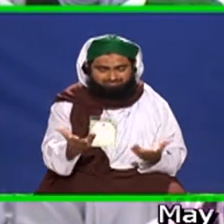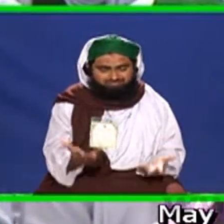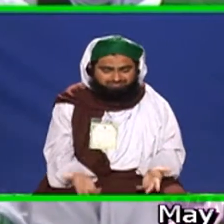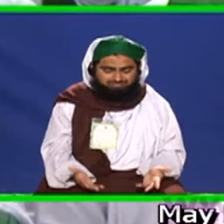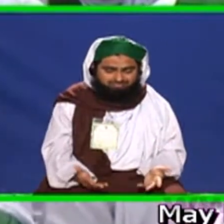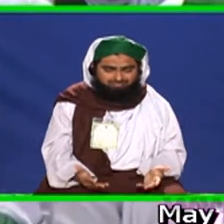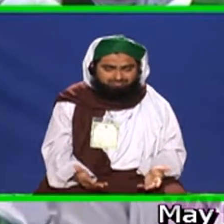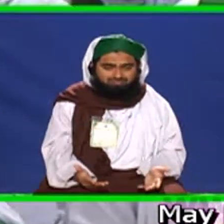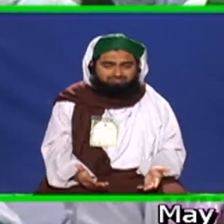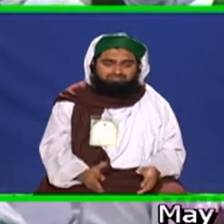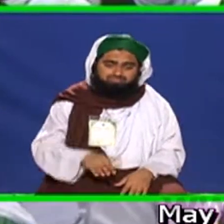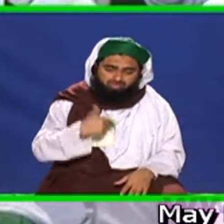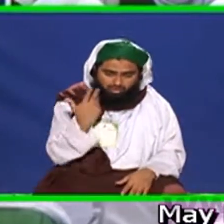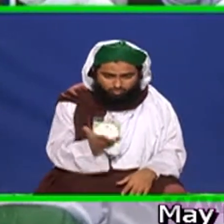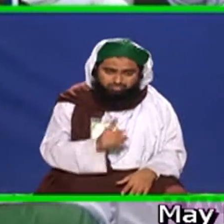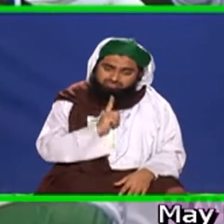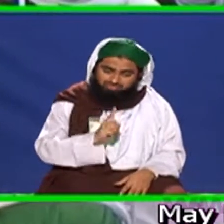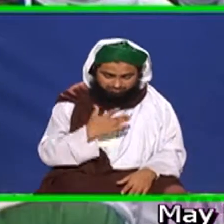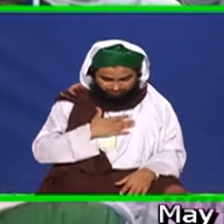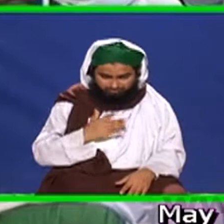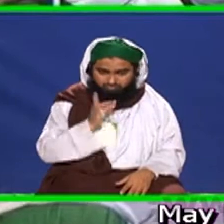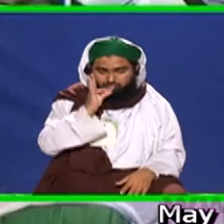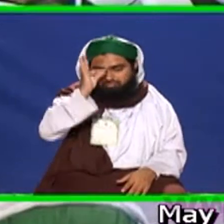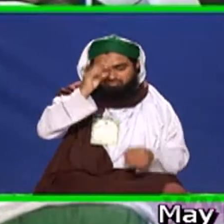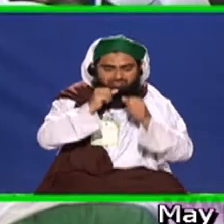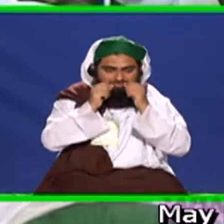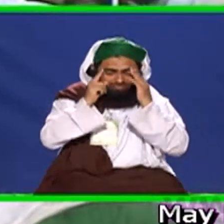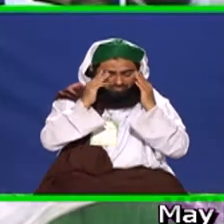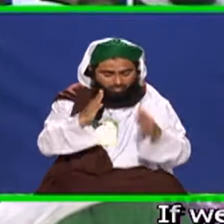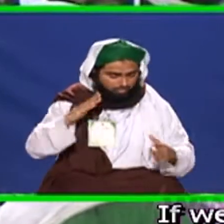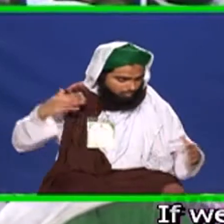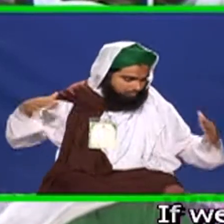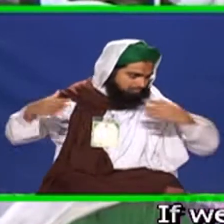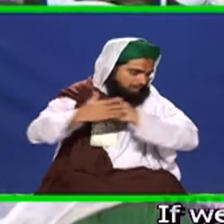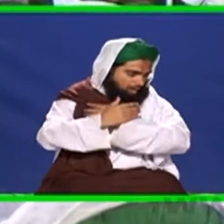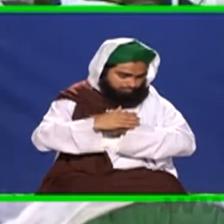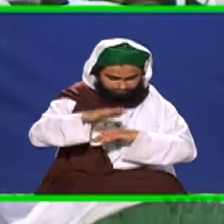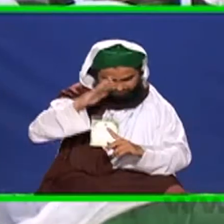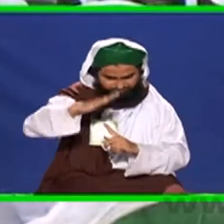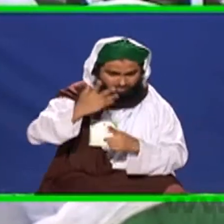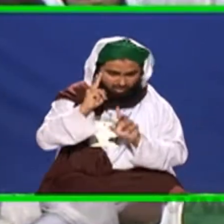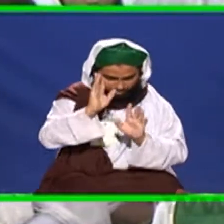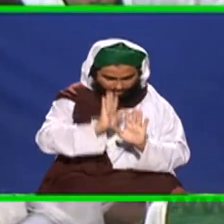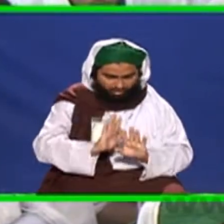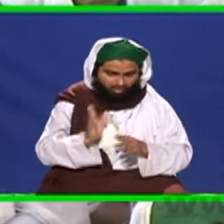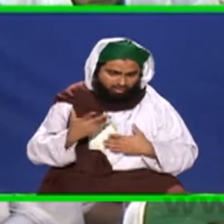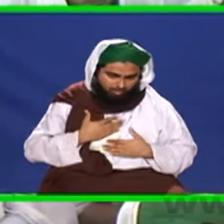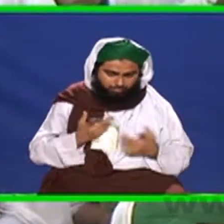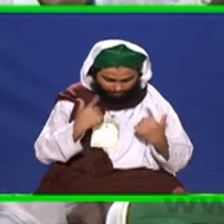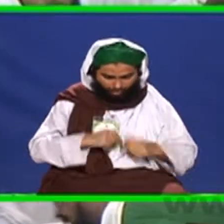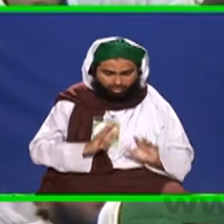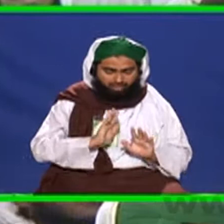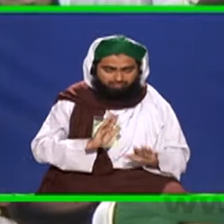दें हमारे सरों पर, और है भी सरकार की चादर का साया, हमें नजर ना आए तो क्या, ये सरकार का करम